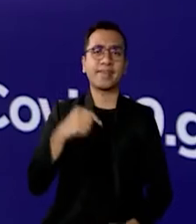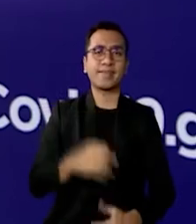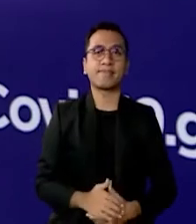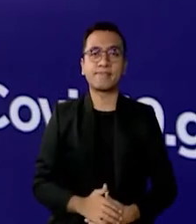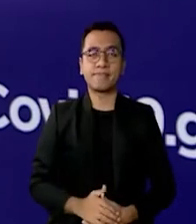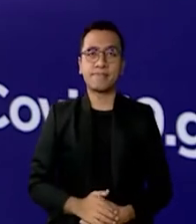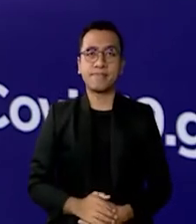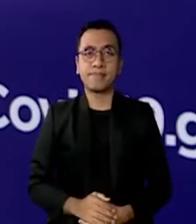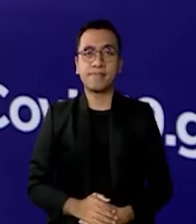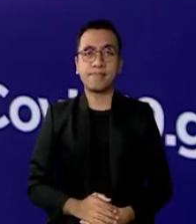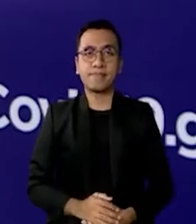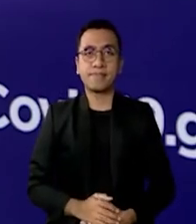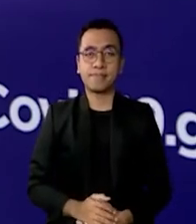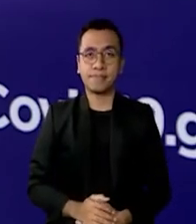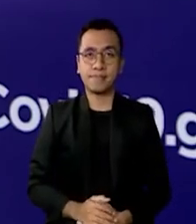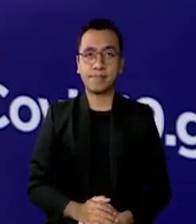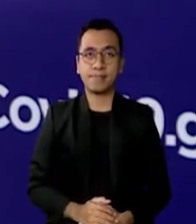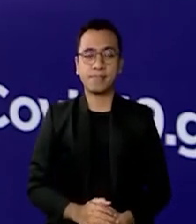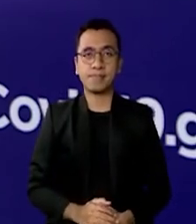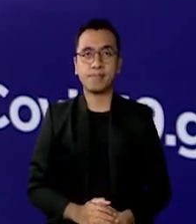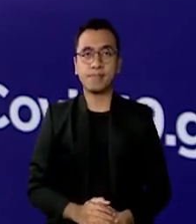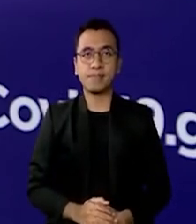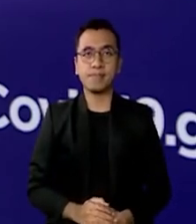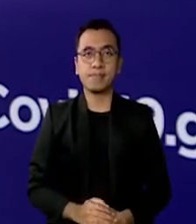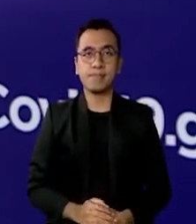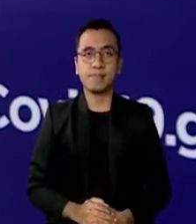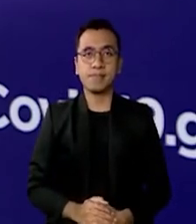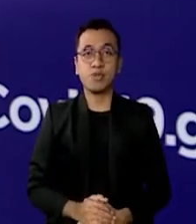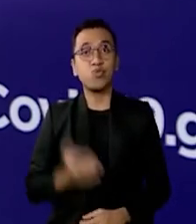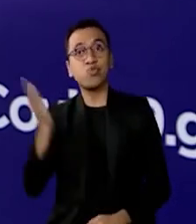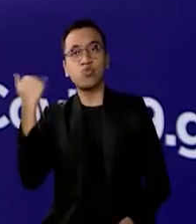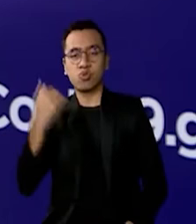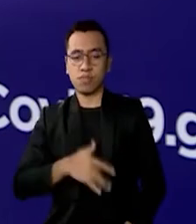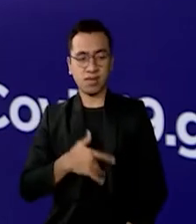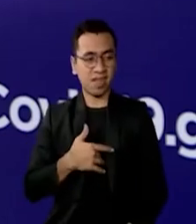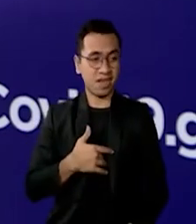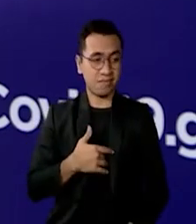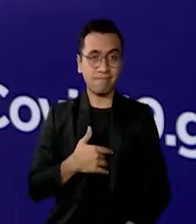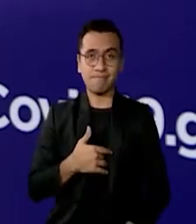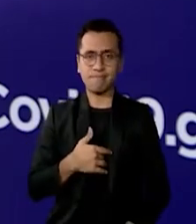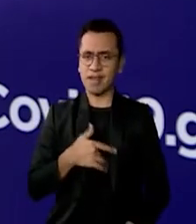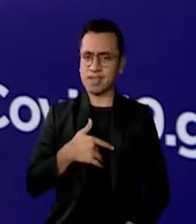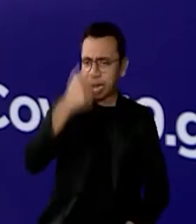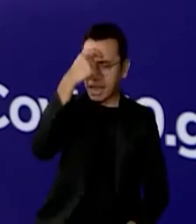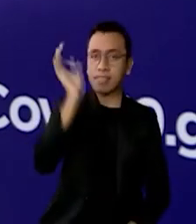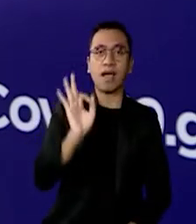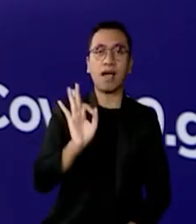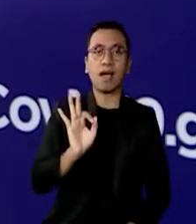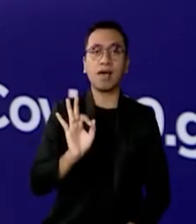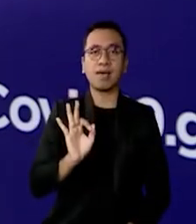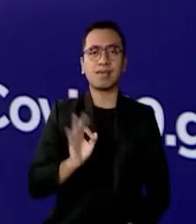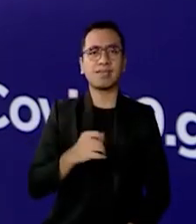nah pada saat itu jujur sebenernya tidak bergejala di jalan Saya itu hanya sakit seluruh